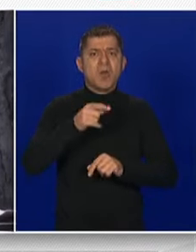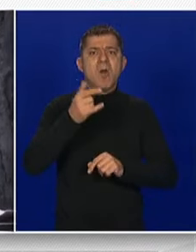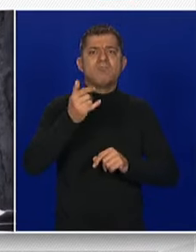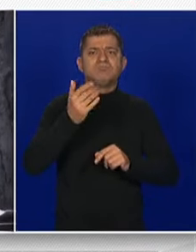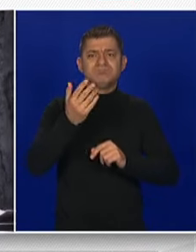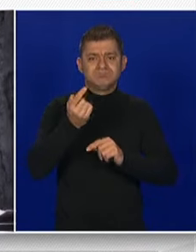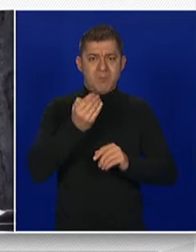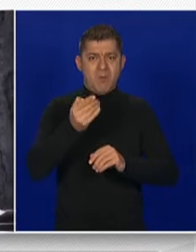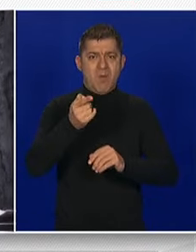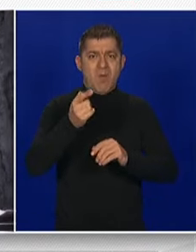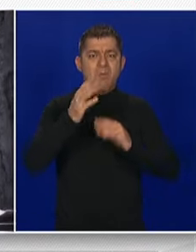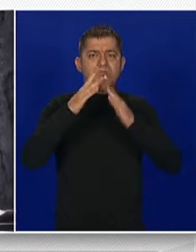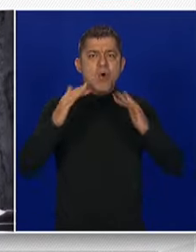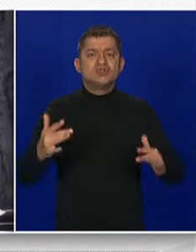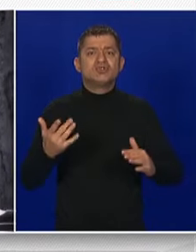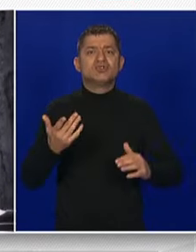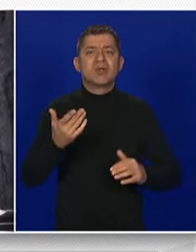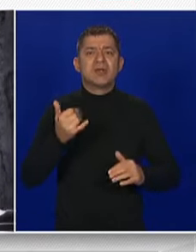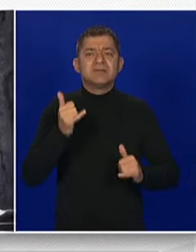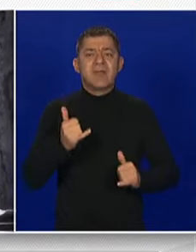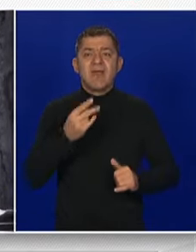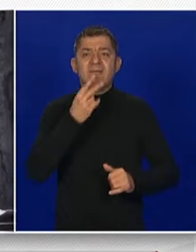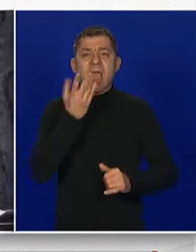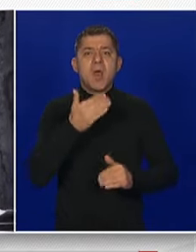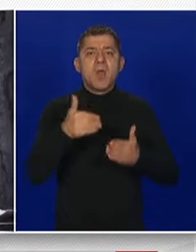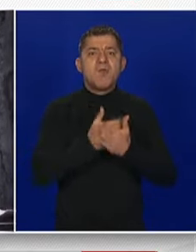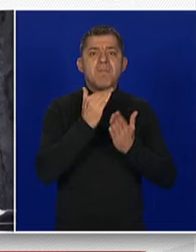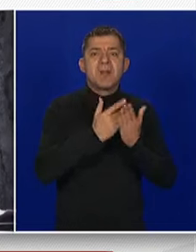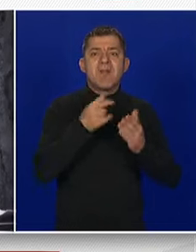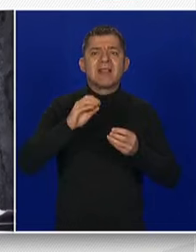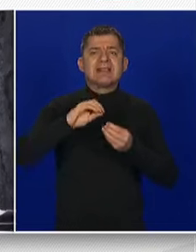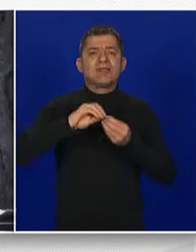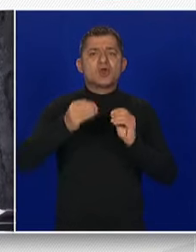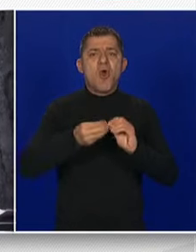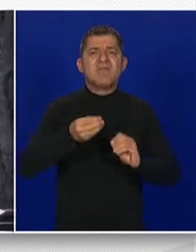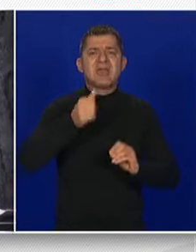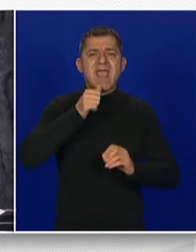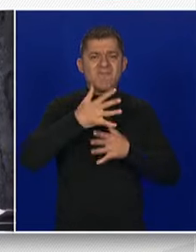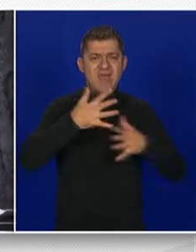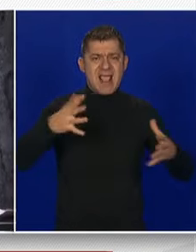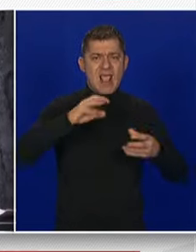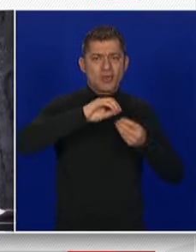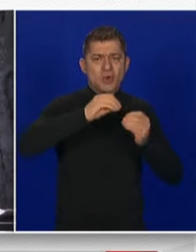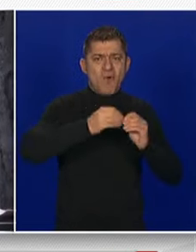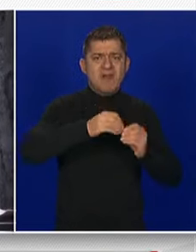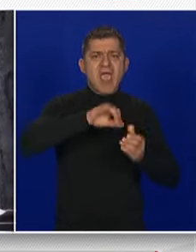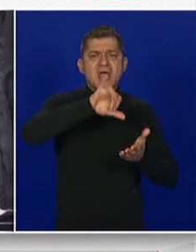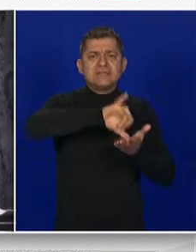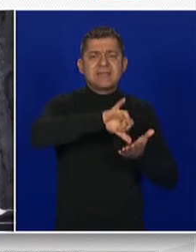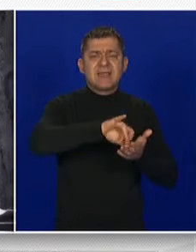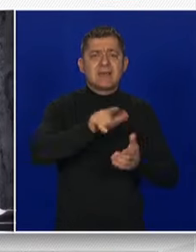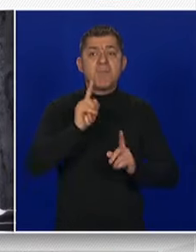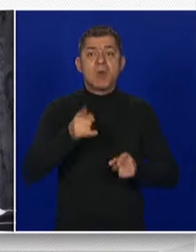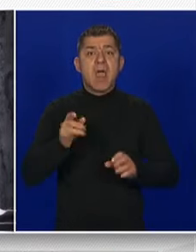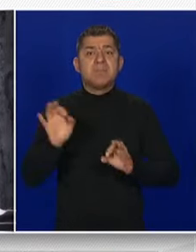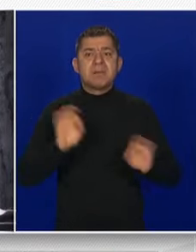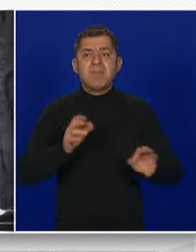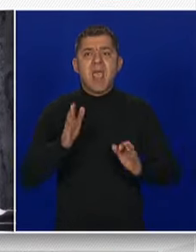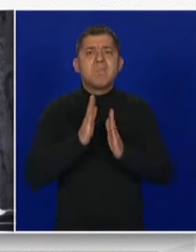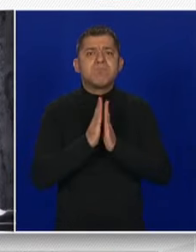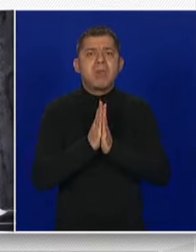još uvijek ne znamo kakva će biti nova pravila za trgovine i shopping centre, dakle, ljudi se moraju pripremiti za blagdane, pa čisto